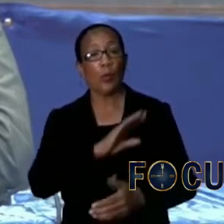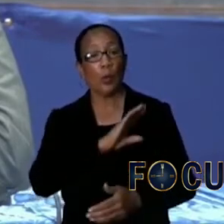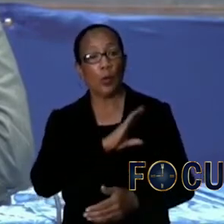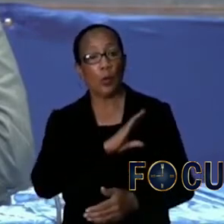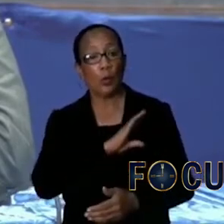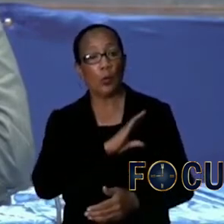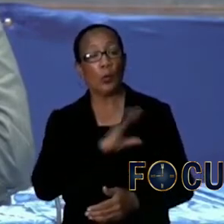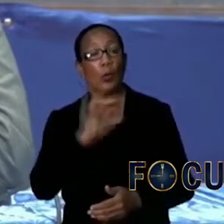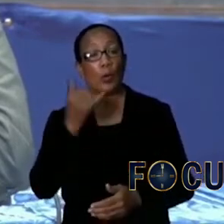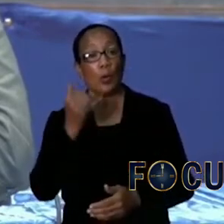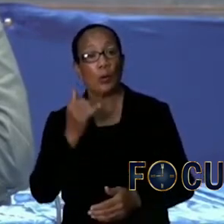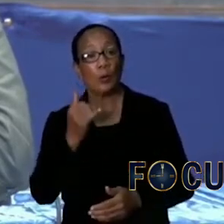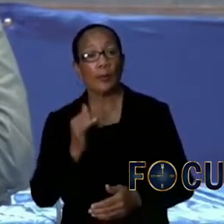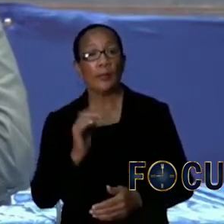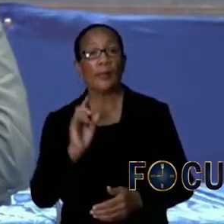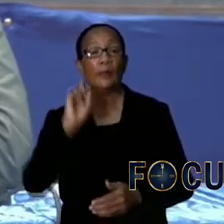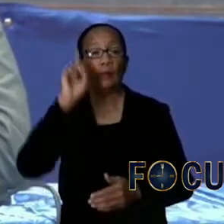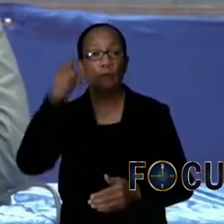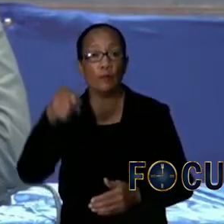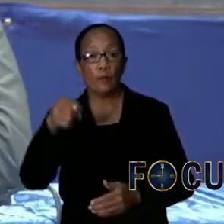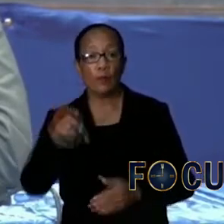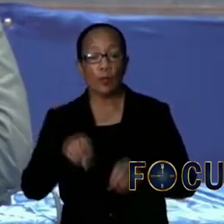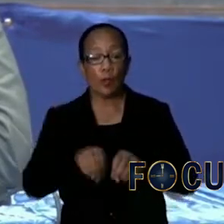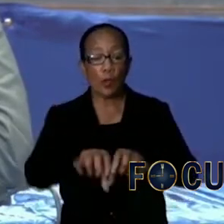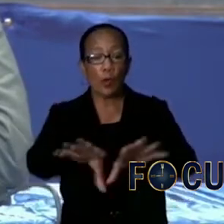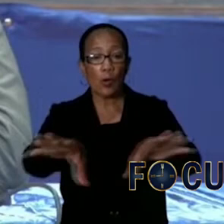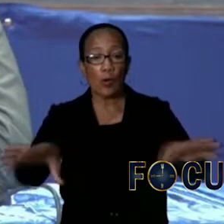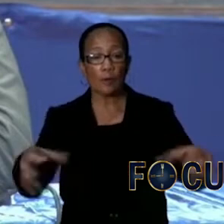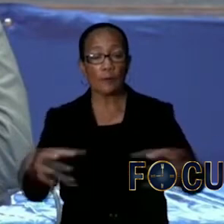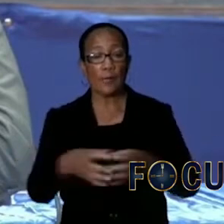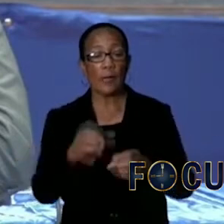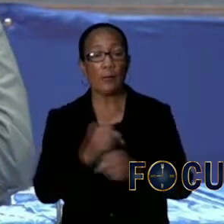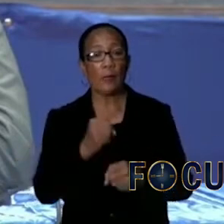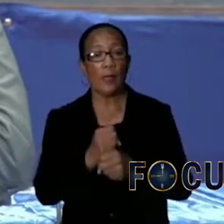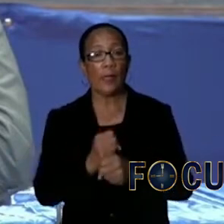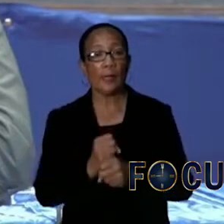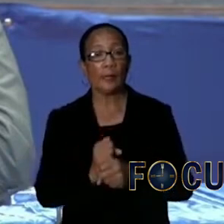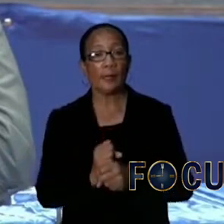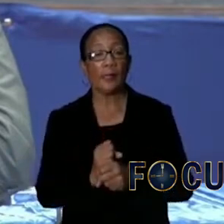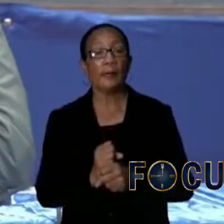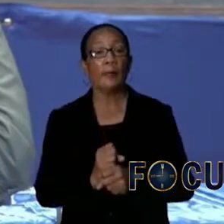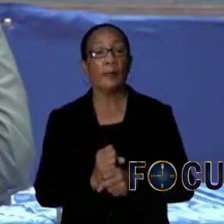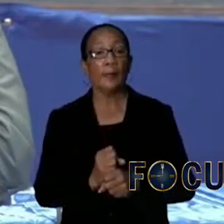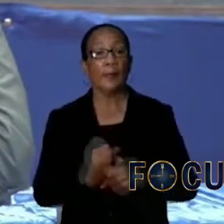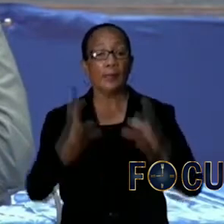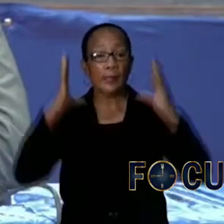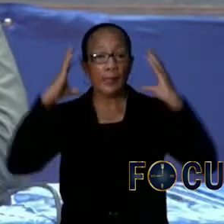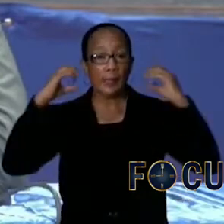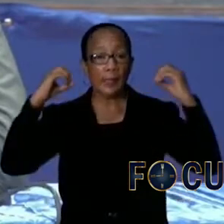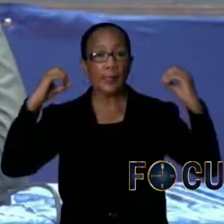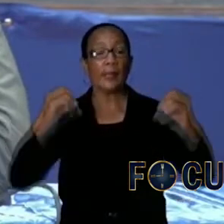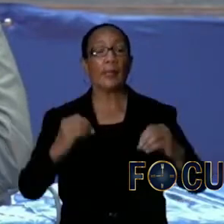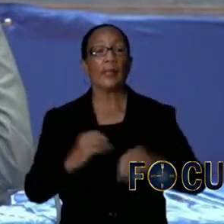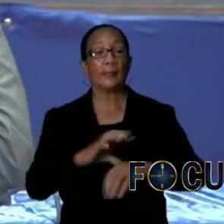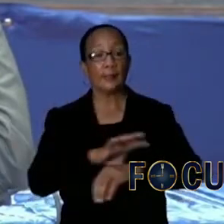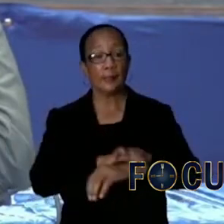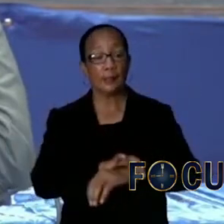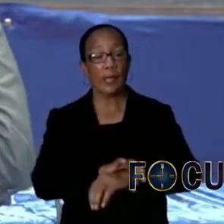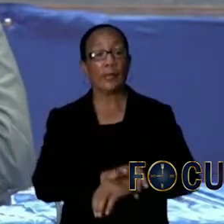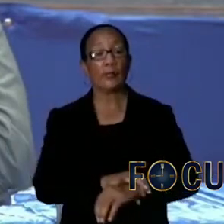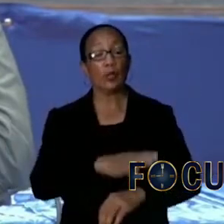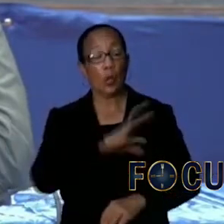inderdaad in de vorige golf een samenwerking, een luchtbrug met de Nederlandse specialisten. Ook daar zijn we